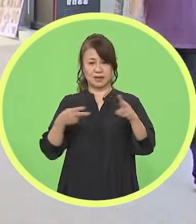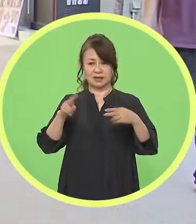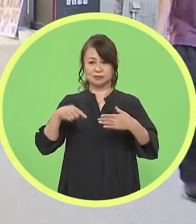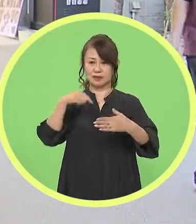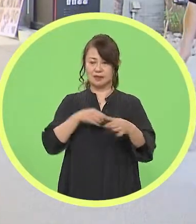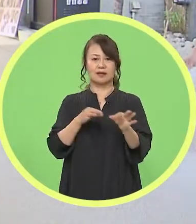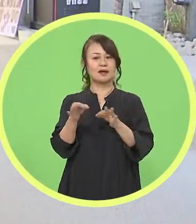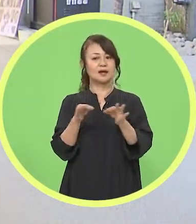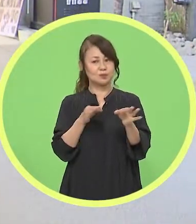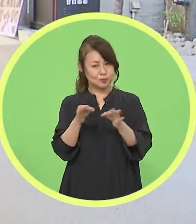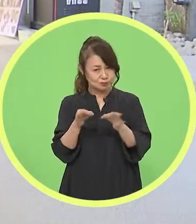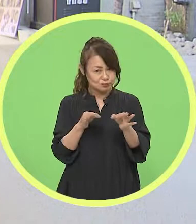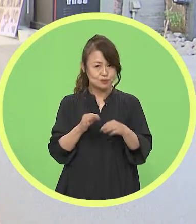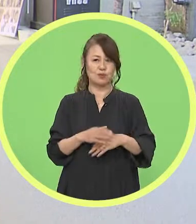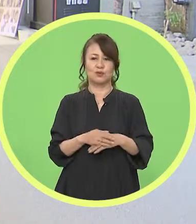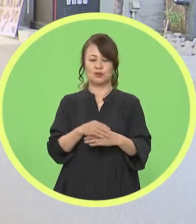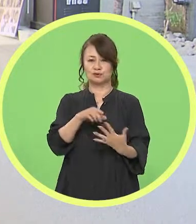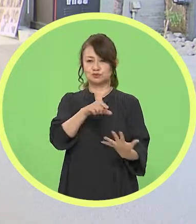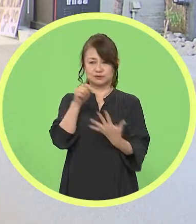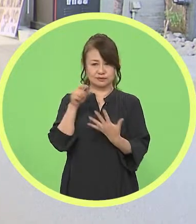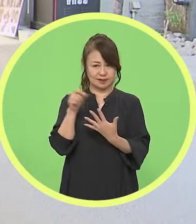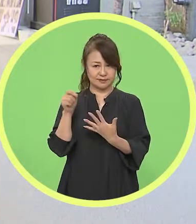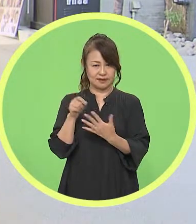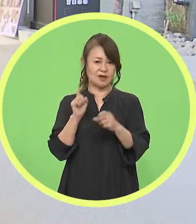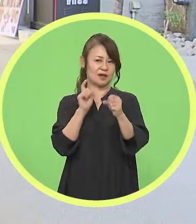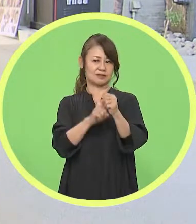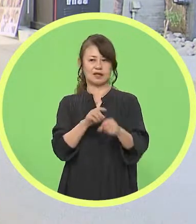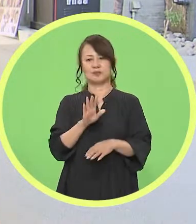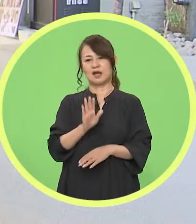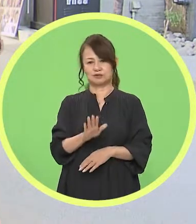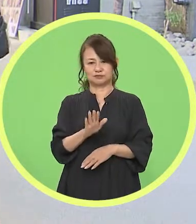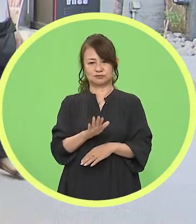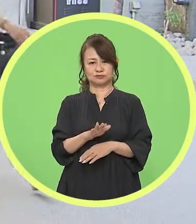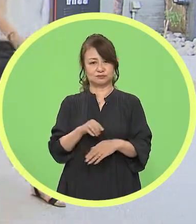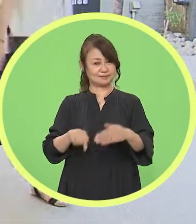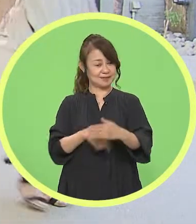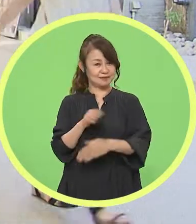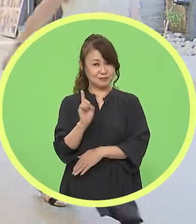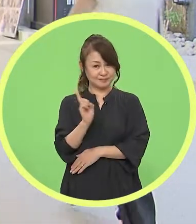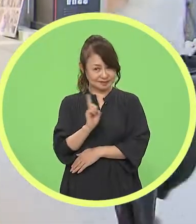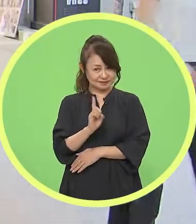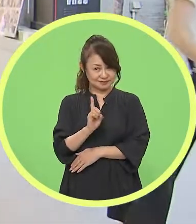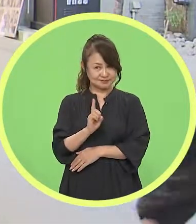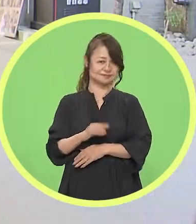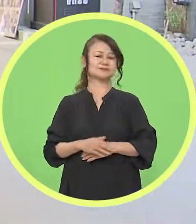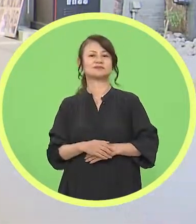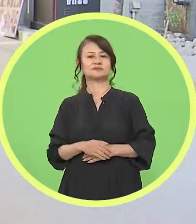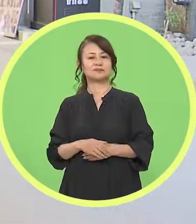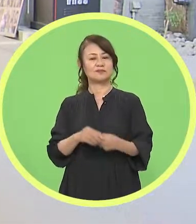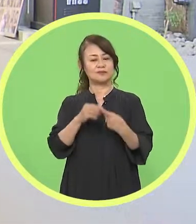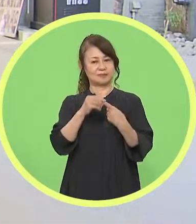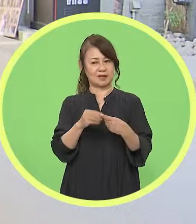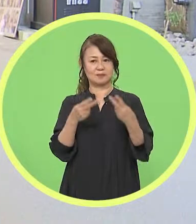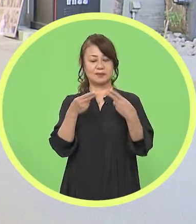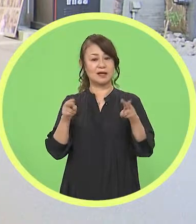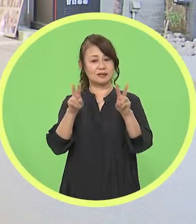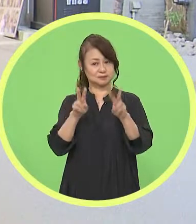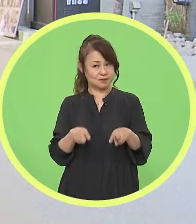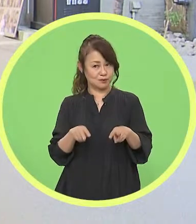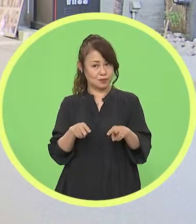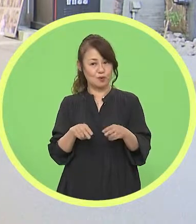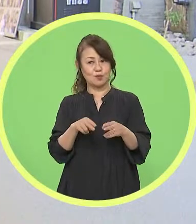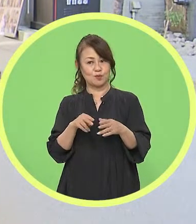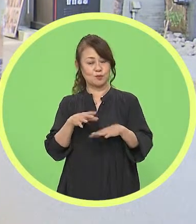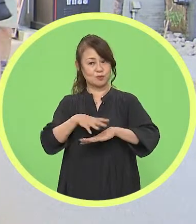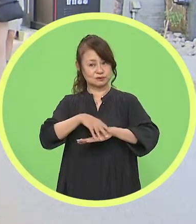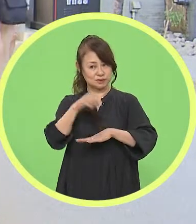内で買い物をすると抽選であるものが当たりますが、それは何でしょう？1番、宮島とモンサ